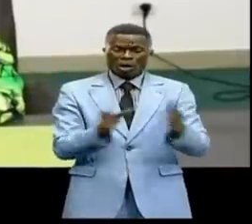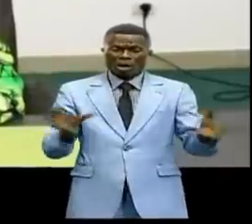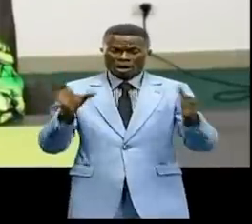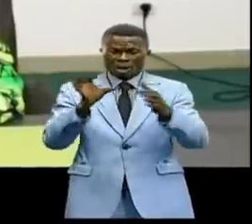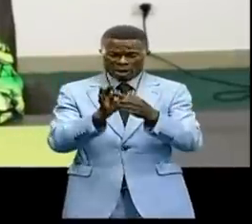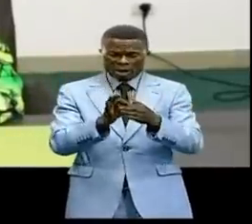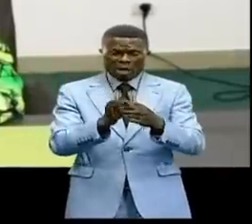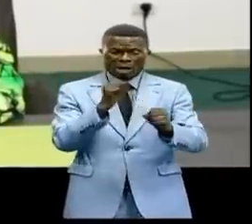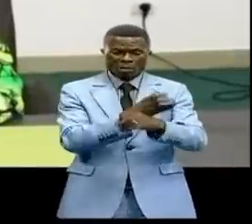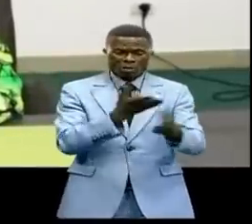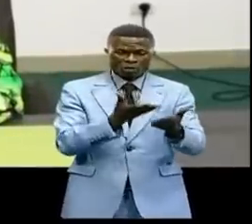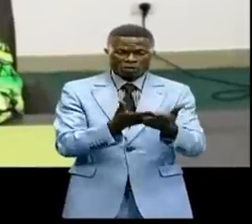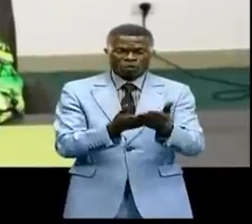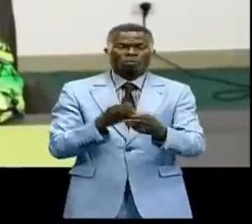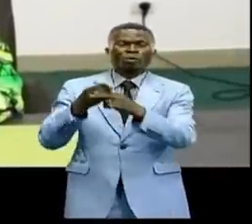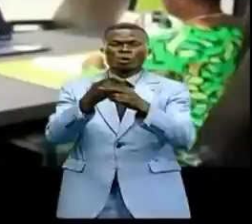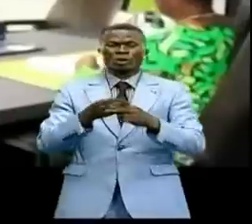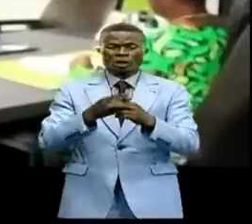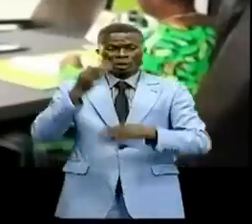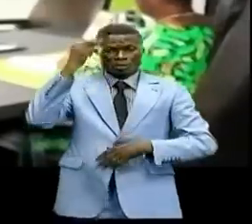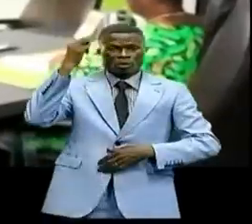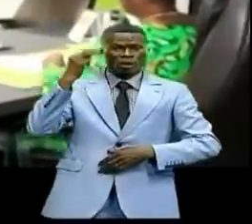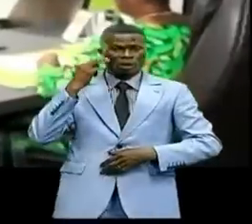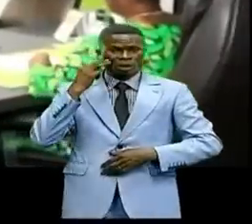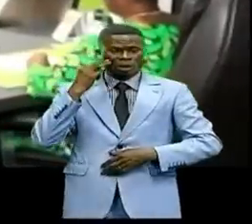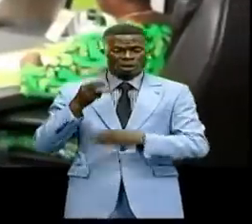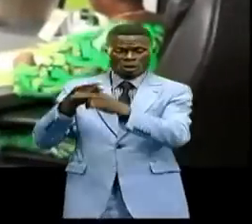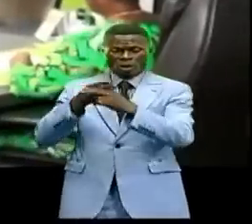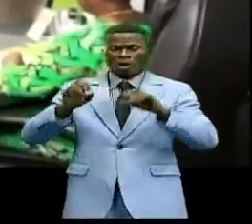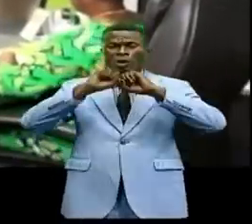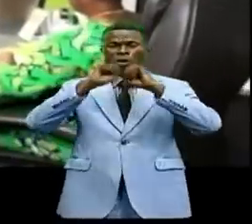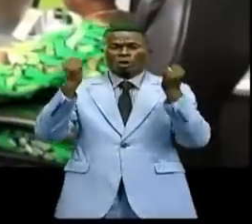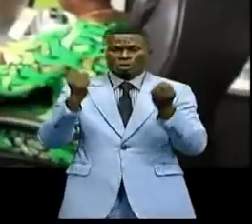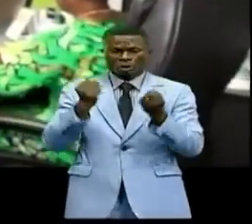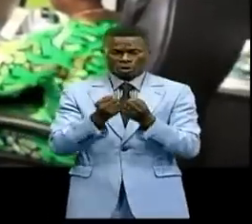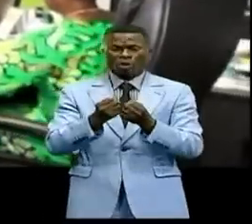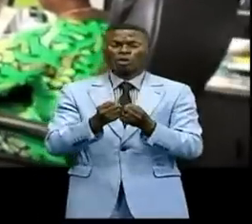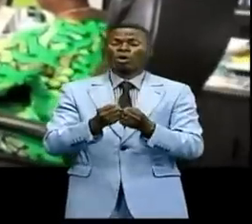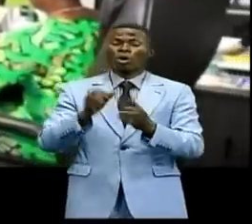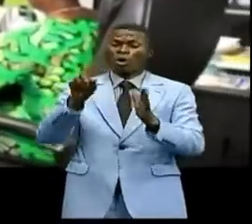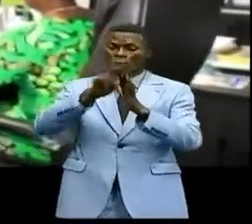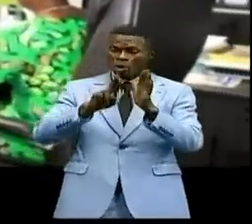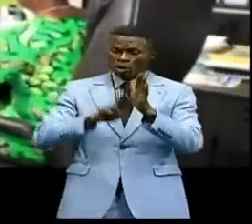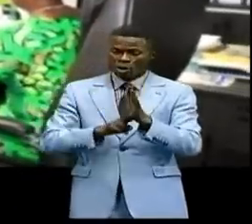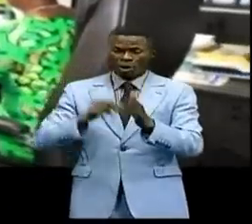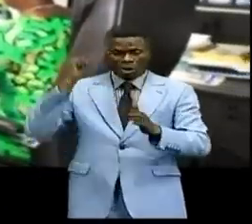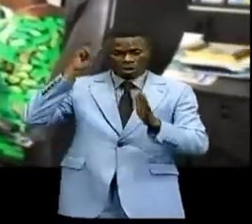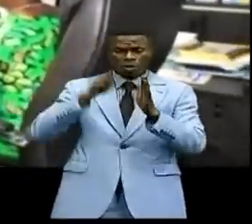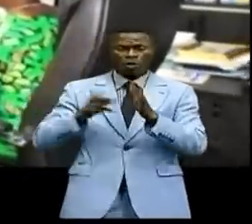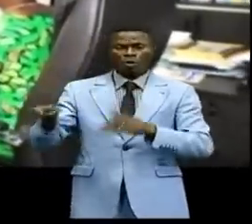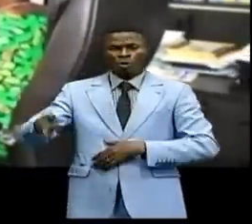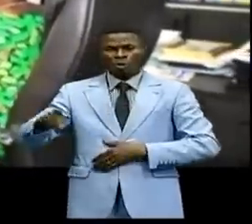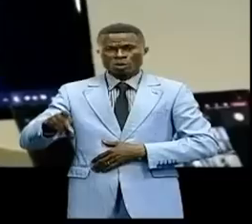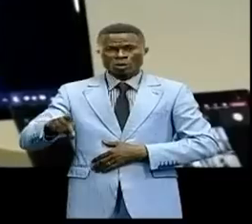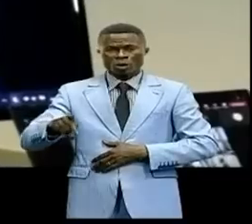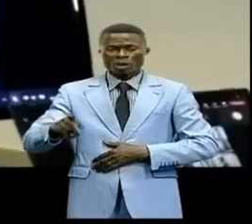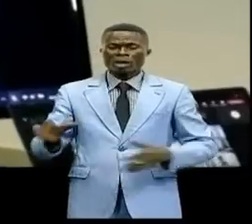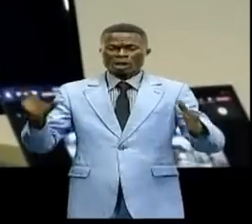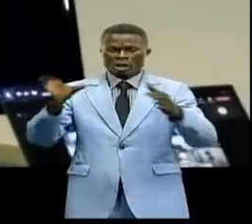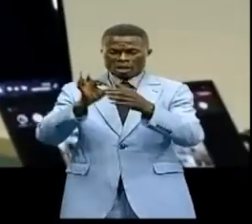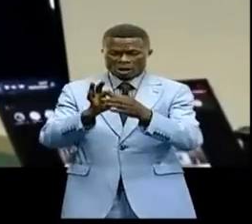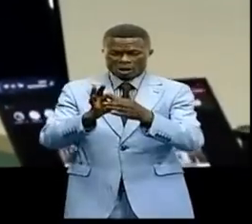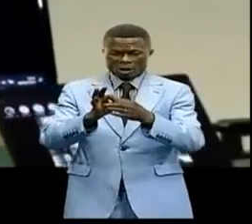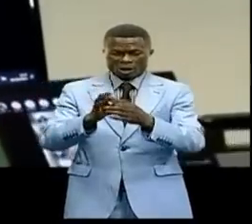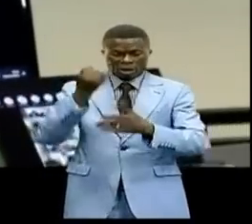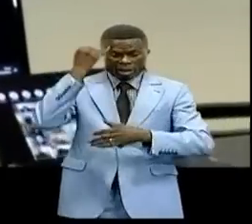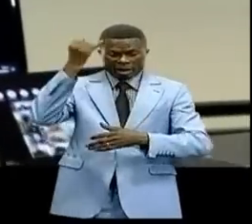sont placées sous le contrôle du ministre ayant la sécurité sociale dans ses attributions et du gouverneur de province pour une mutuelle ayant un